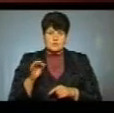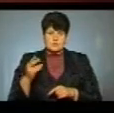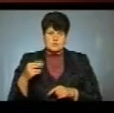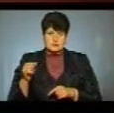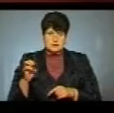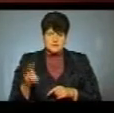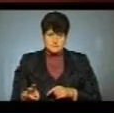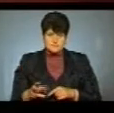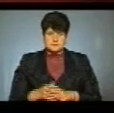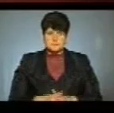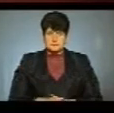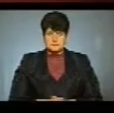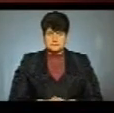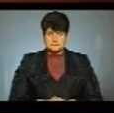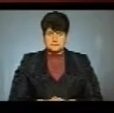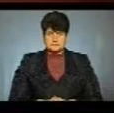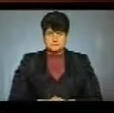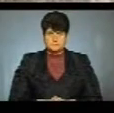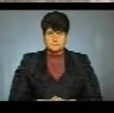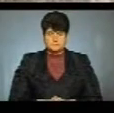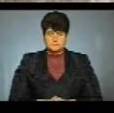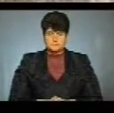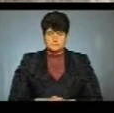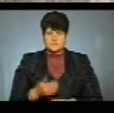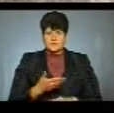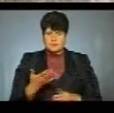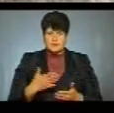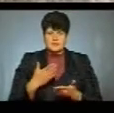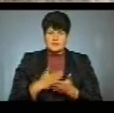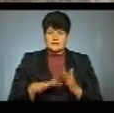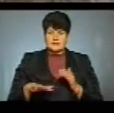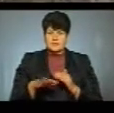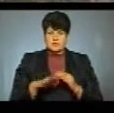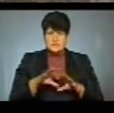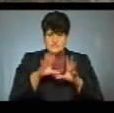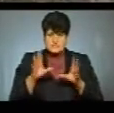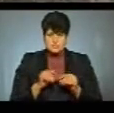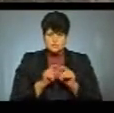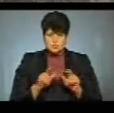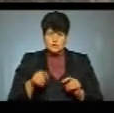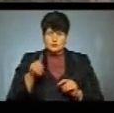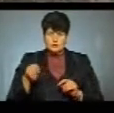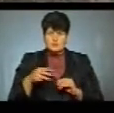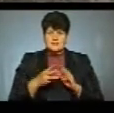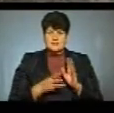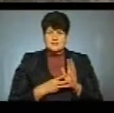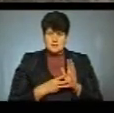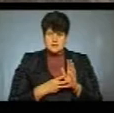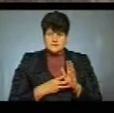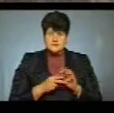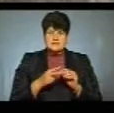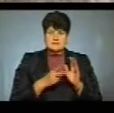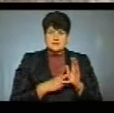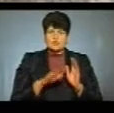Подробиці дізнавалася Світлана Лазорик. Ми знаходимося на території загальноосвітньої школи номер 18.